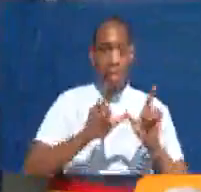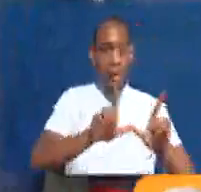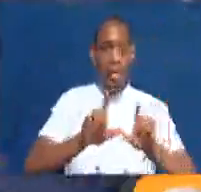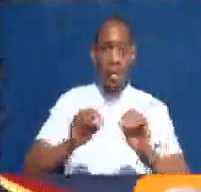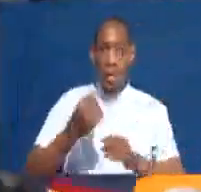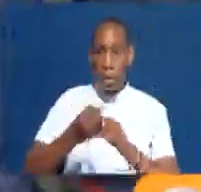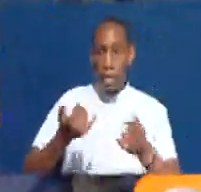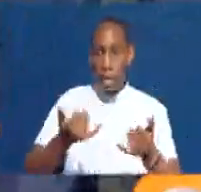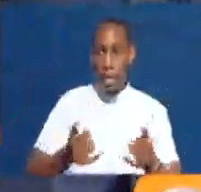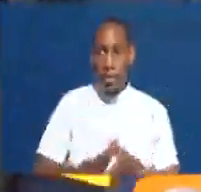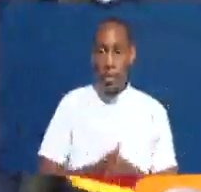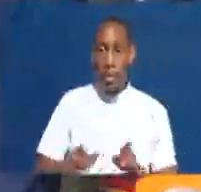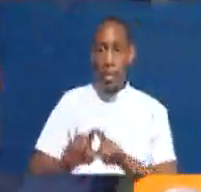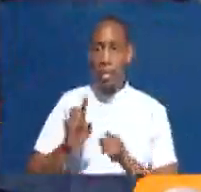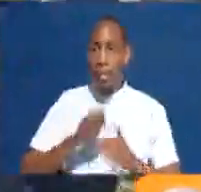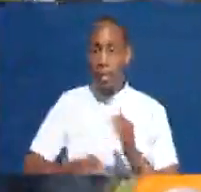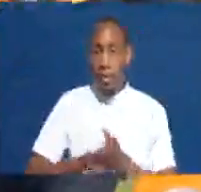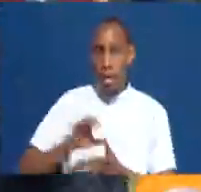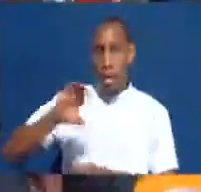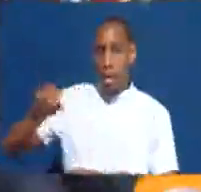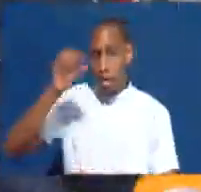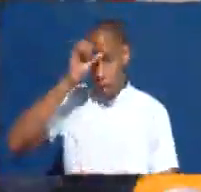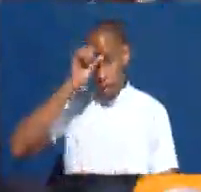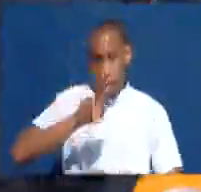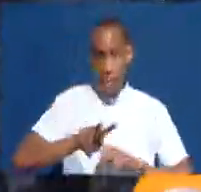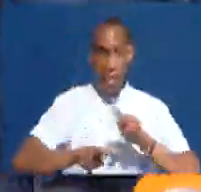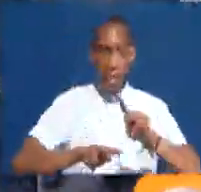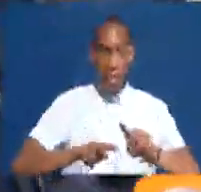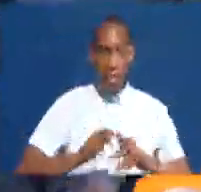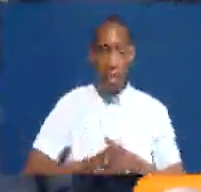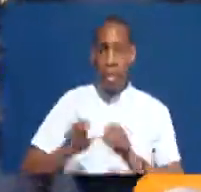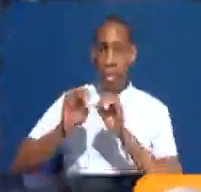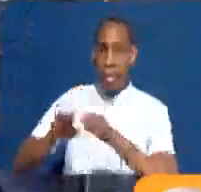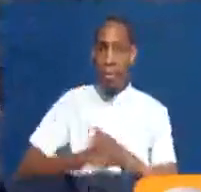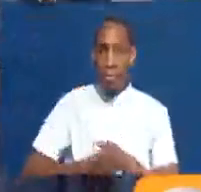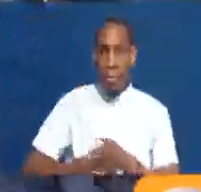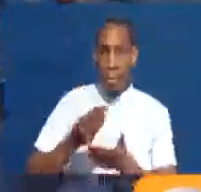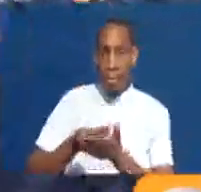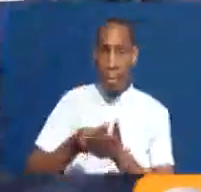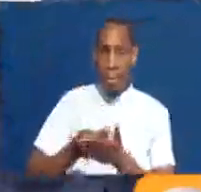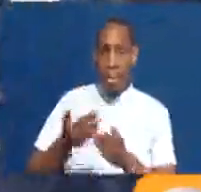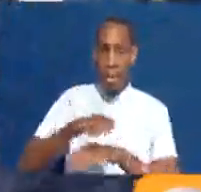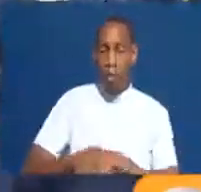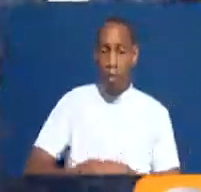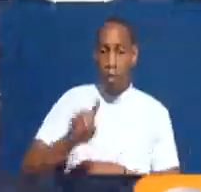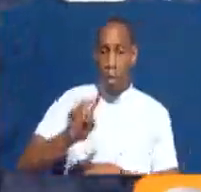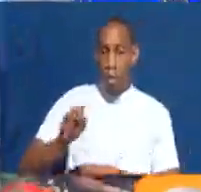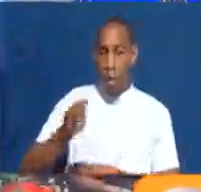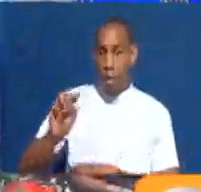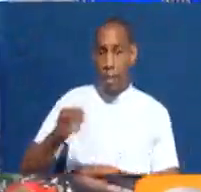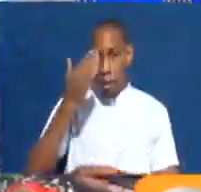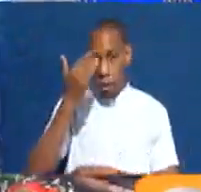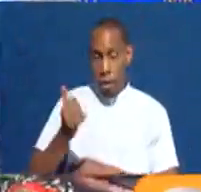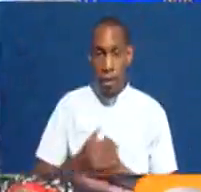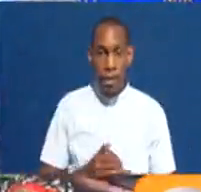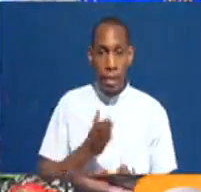ya mwaka huu, akidai kuwa serikali ya kaunti ya Kirinyaga inapoteza ushuru wa zaidi ya shilingi milioni moja kutokana